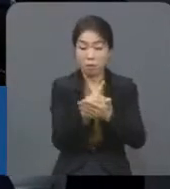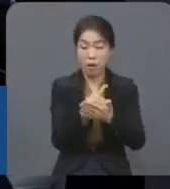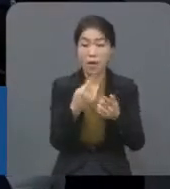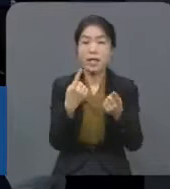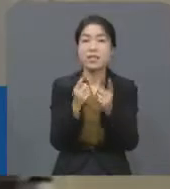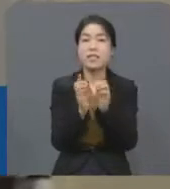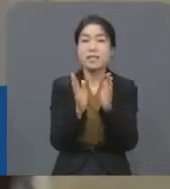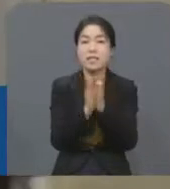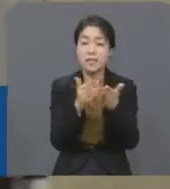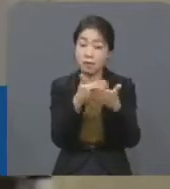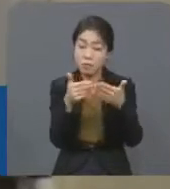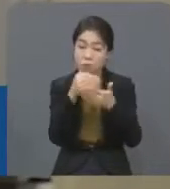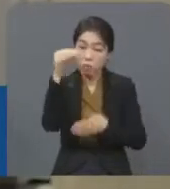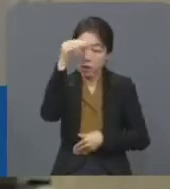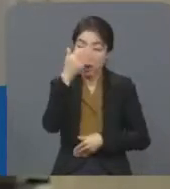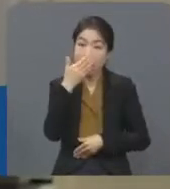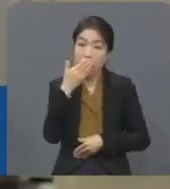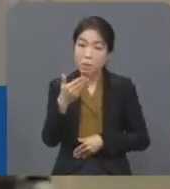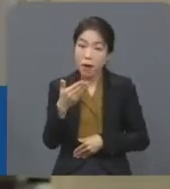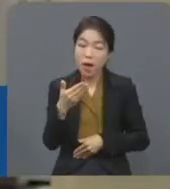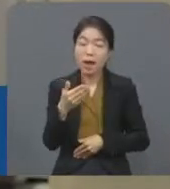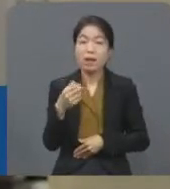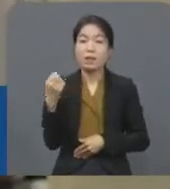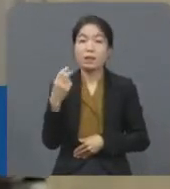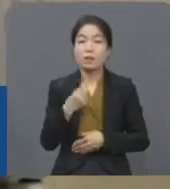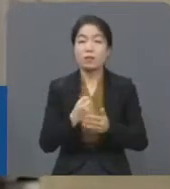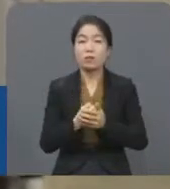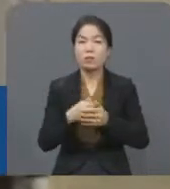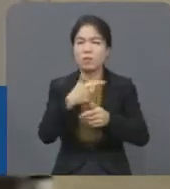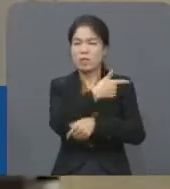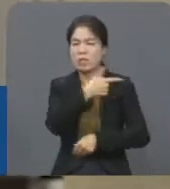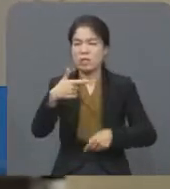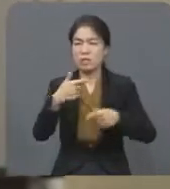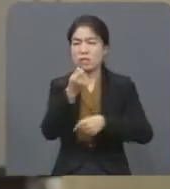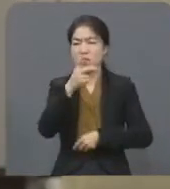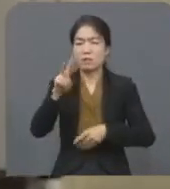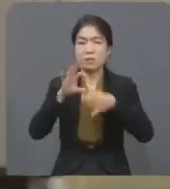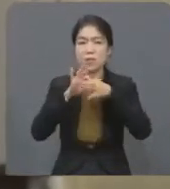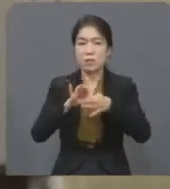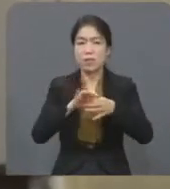관람할 수 있는 VR 미술 콘텐츠인 아트 윈도우와 대형 TV를 통해